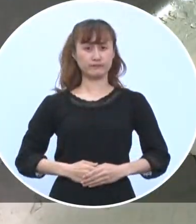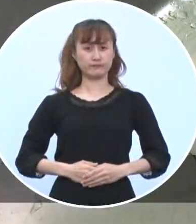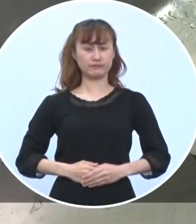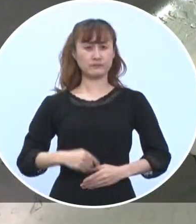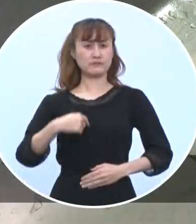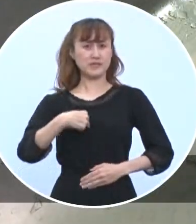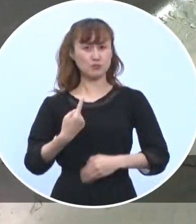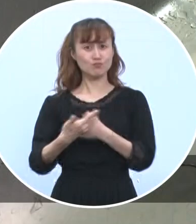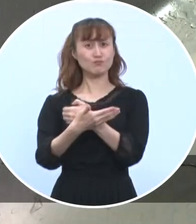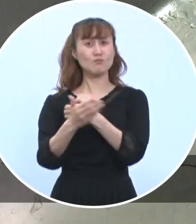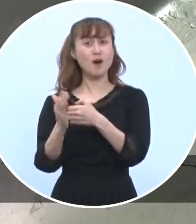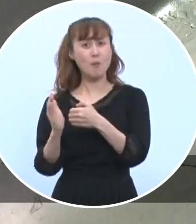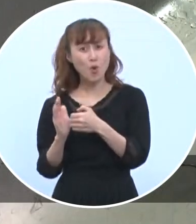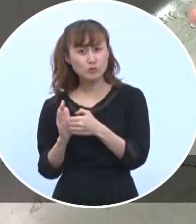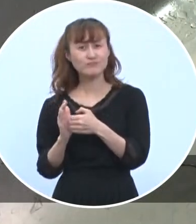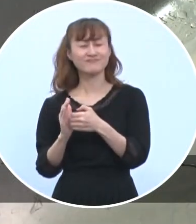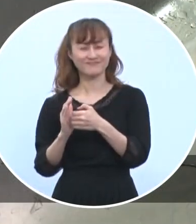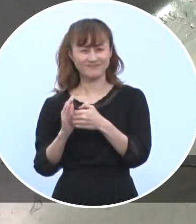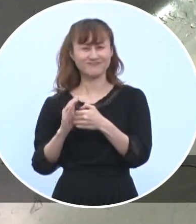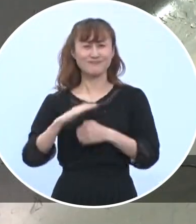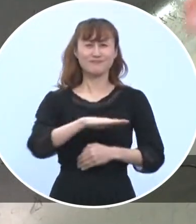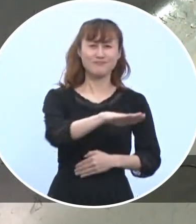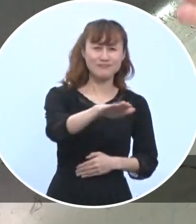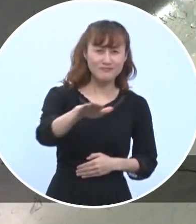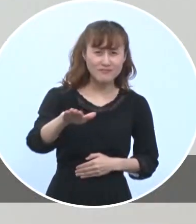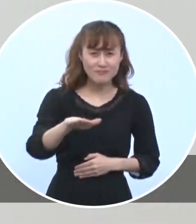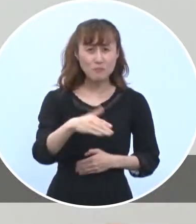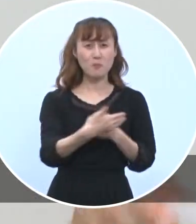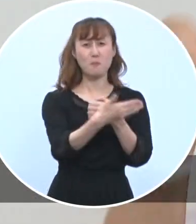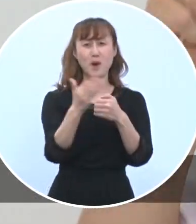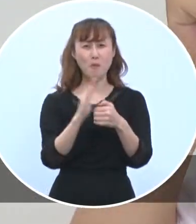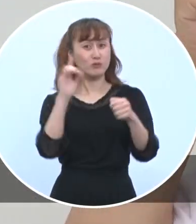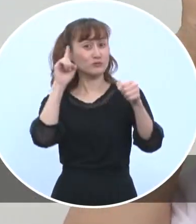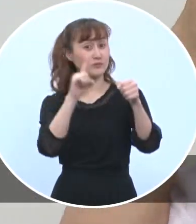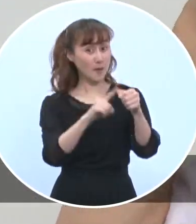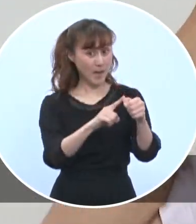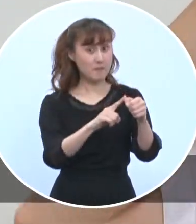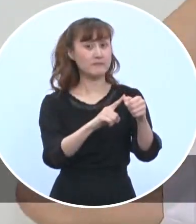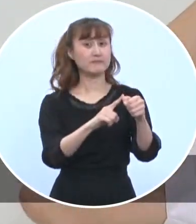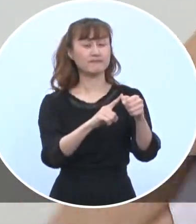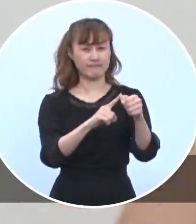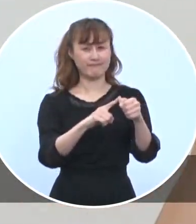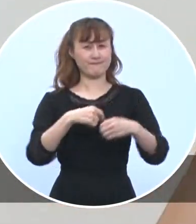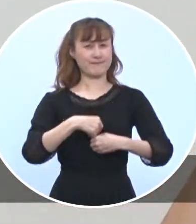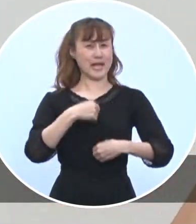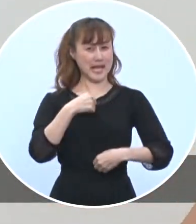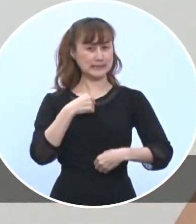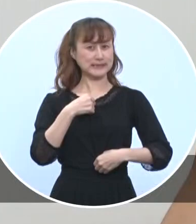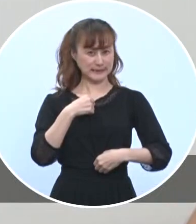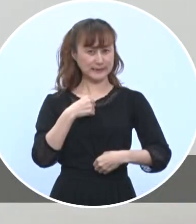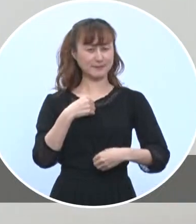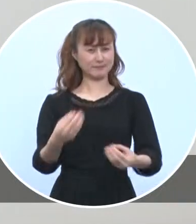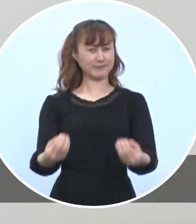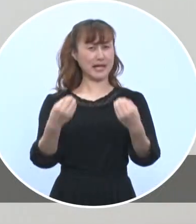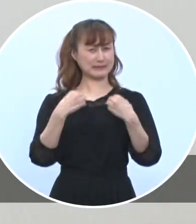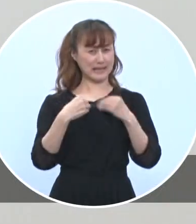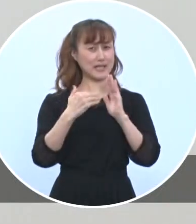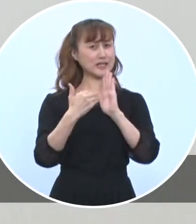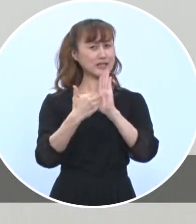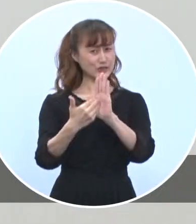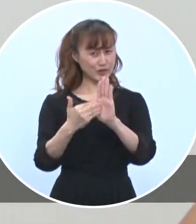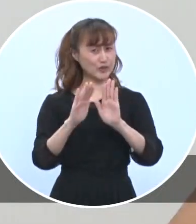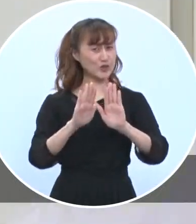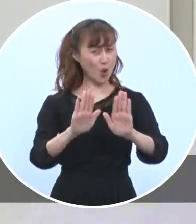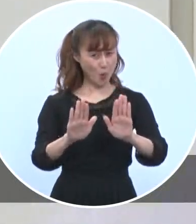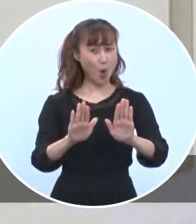自分を守るために、そして周りの人を守るために、正しい感染予防、新しい